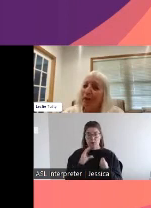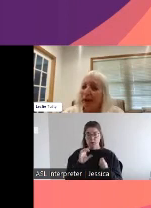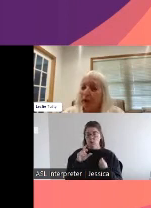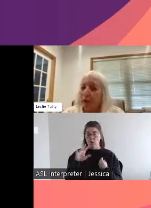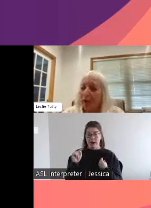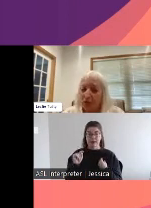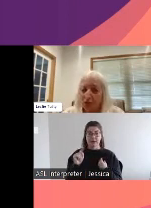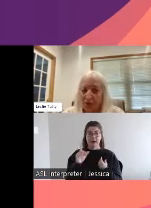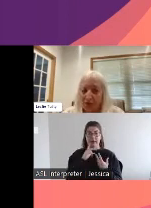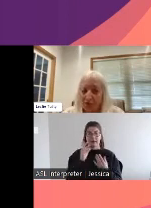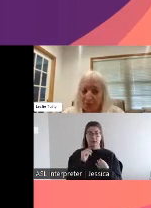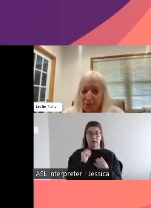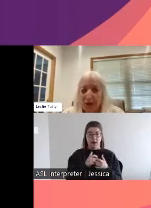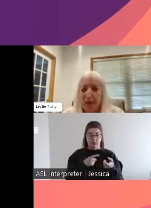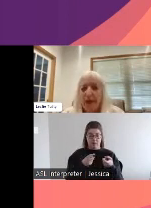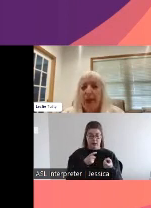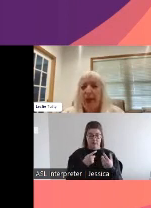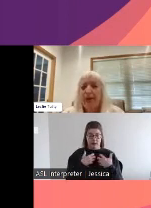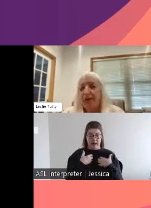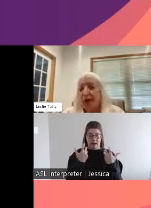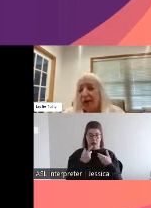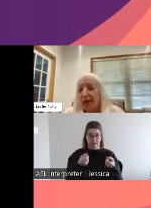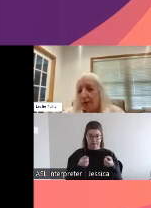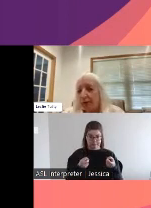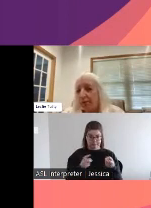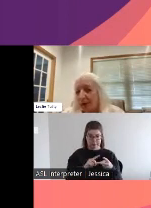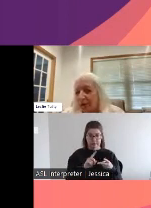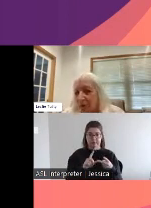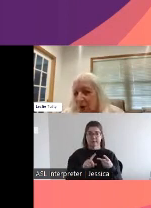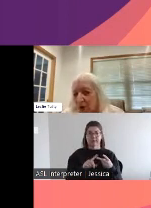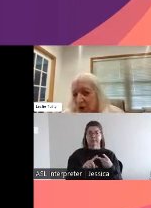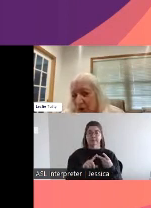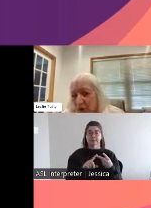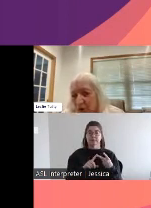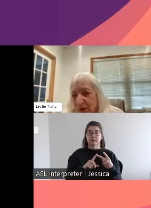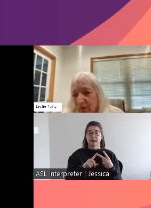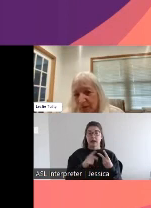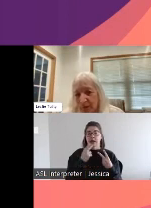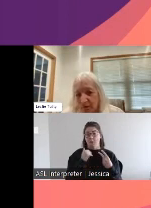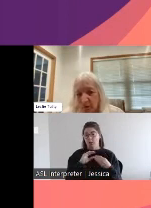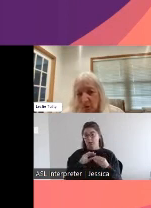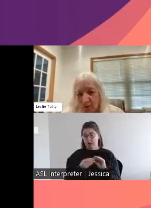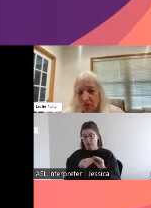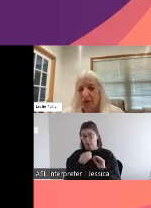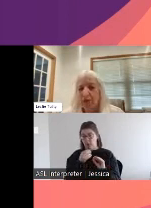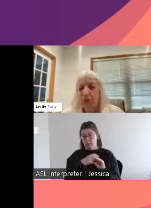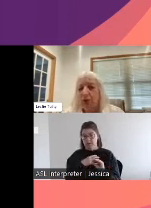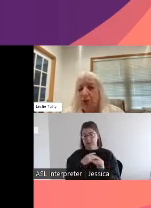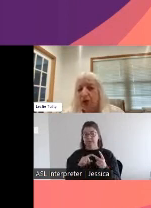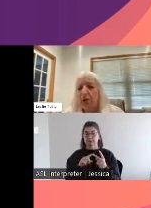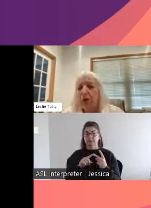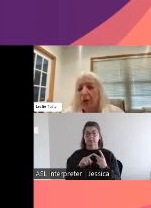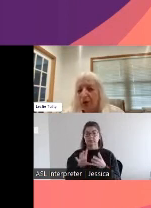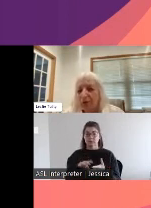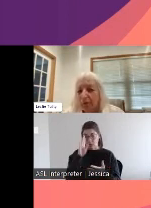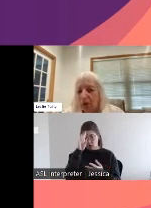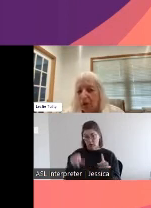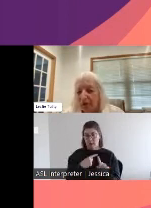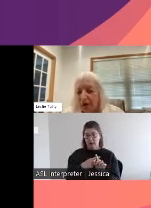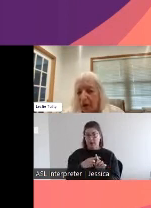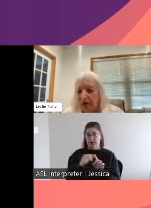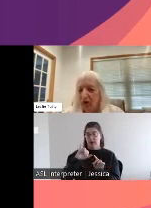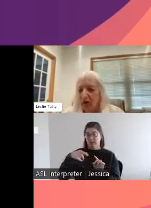utiles. Voici une citation. J'ai fait des surés, on m'a montré des façons de faire face à la situation, de gérer ma colère. Deuxième thème,